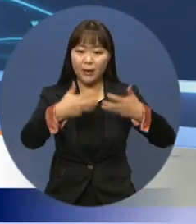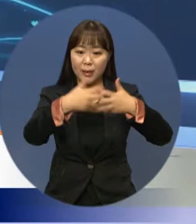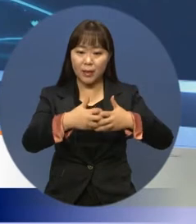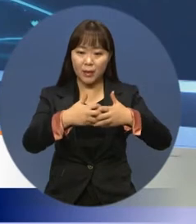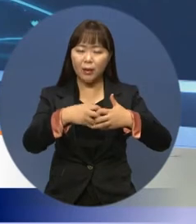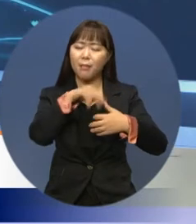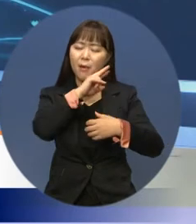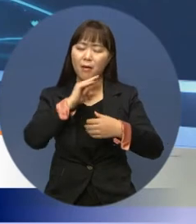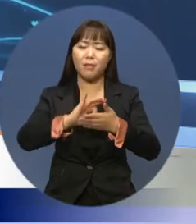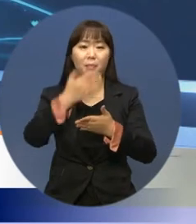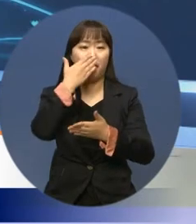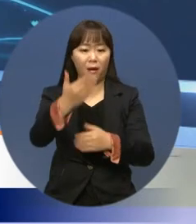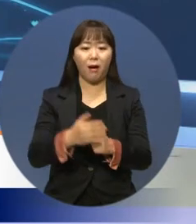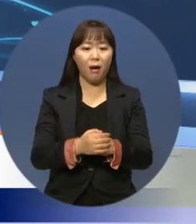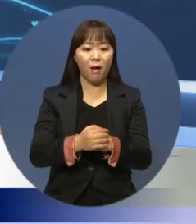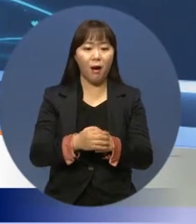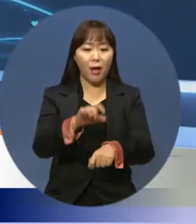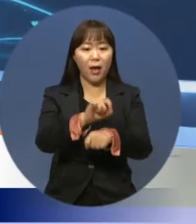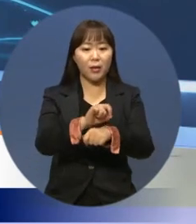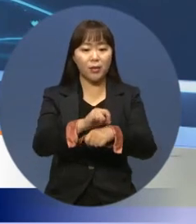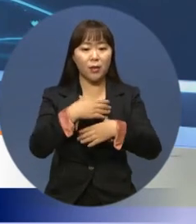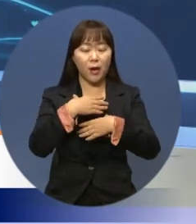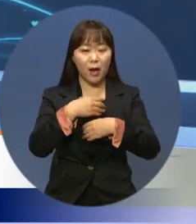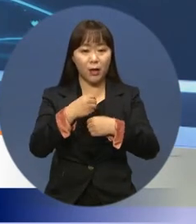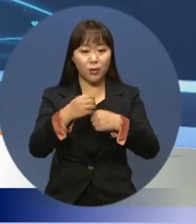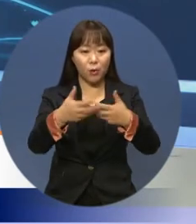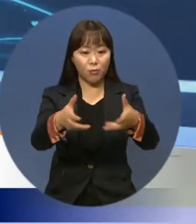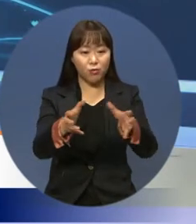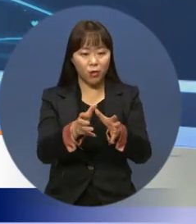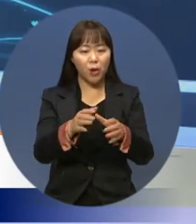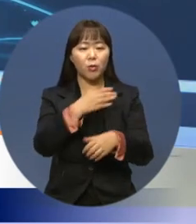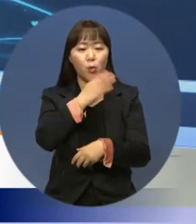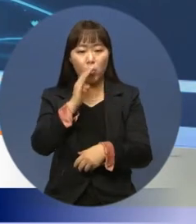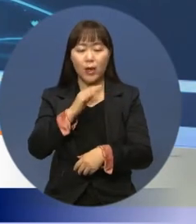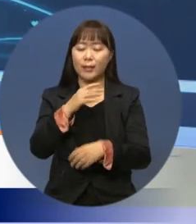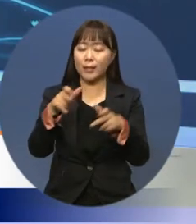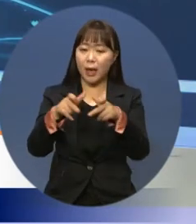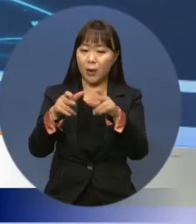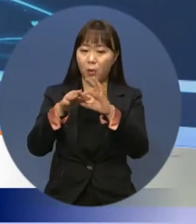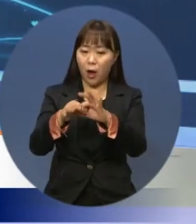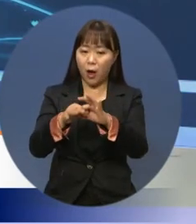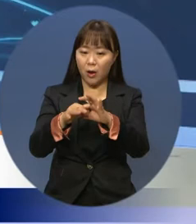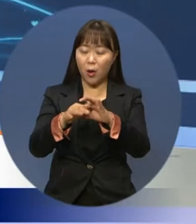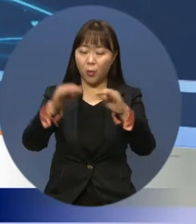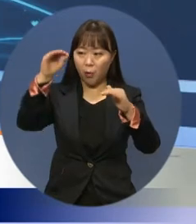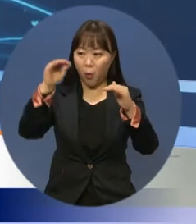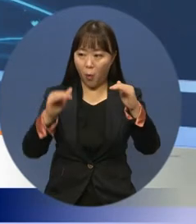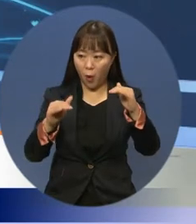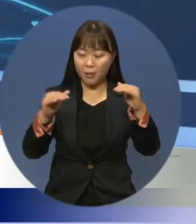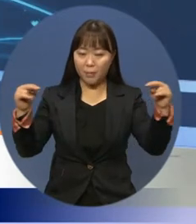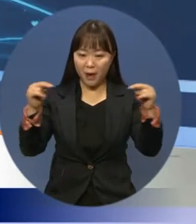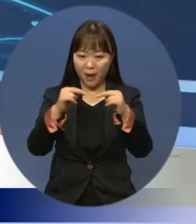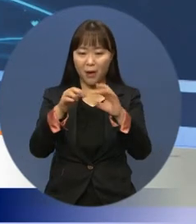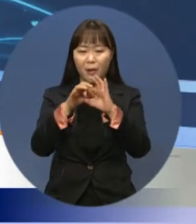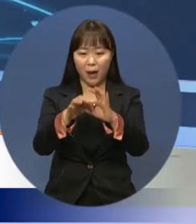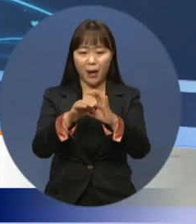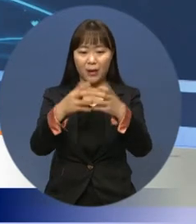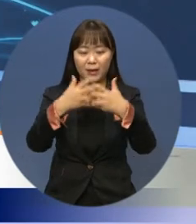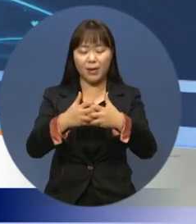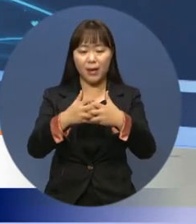전망입니다 행정안전부가 장애인과 노인 등의 눈높이에 맞춘 무인민원발급기 서비스를 제공한다고